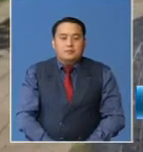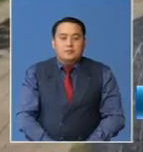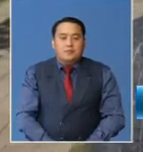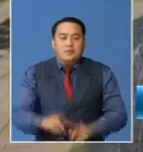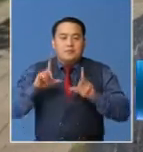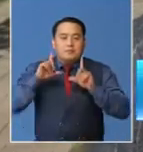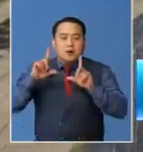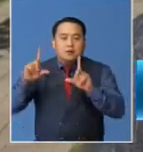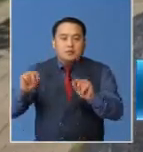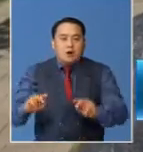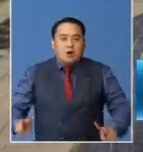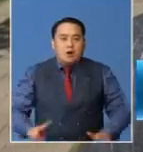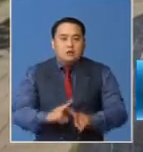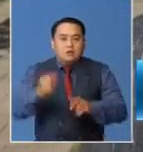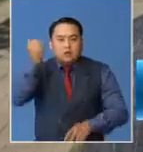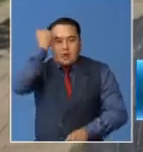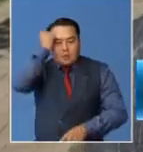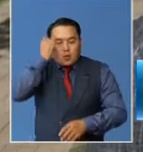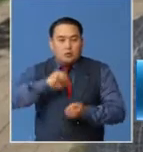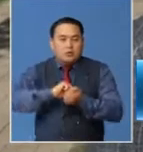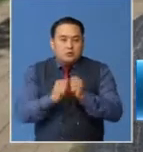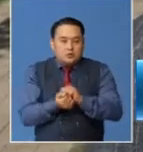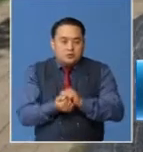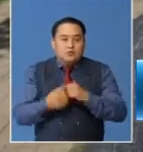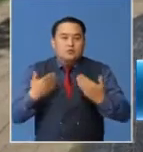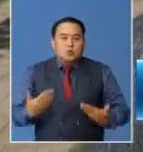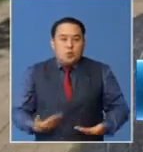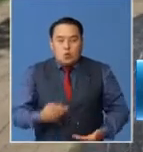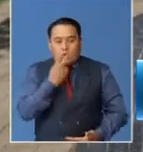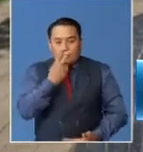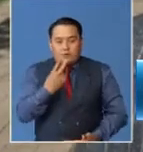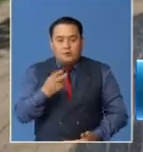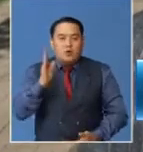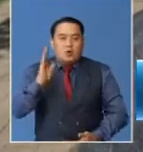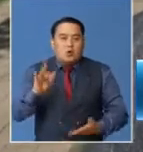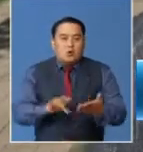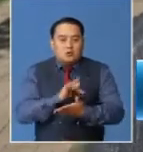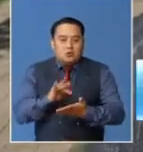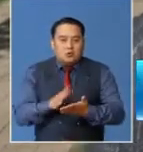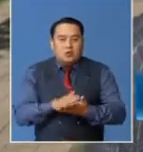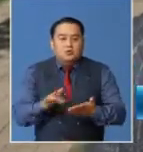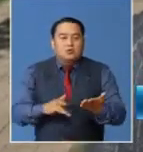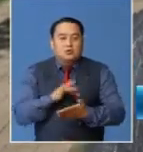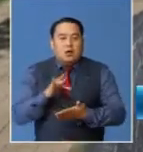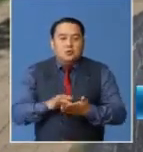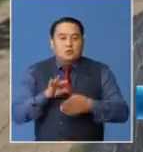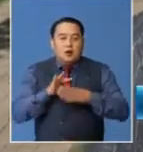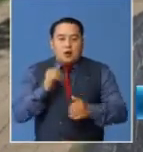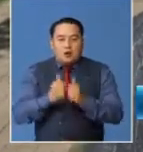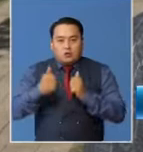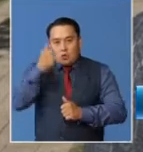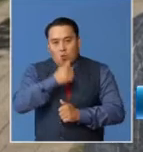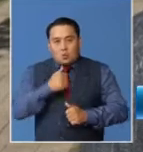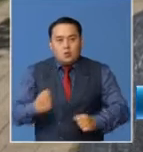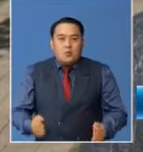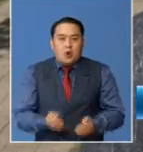Поездка в Астану, конечно же, запомнится надолго нашим детям, ведь они увидят своими глазами город будущего, нашу столицу. Туры мы проводим ежегодно, и